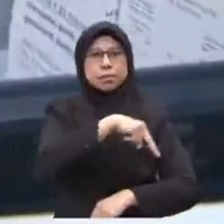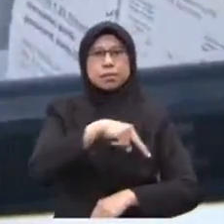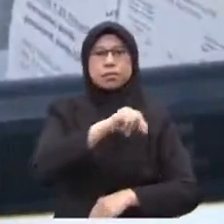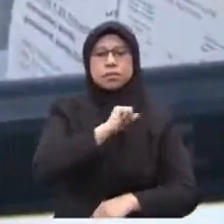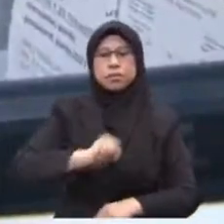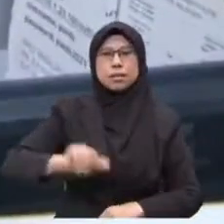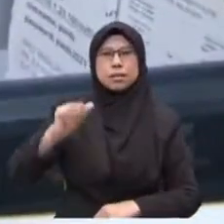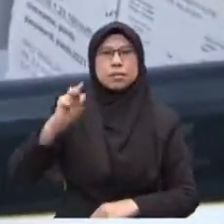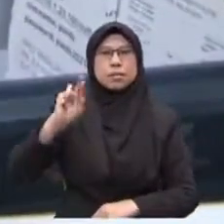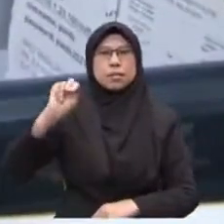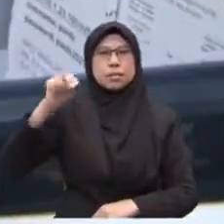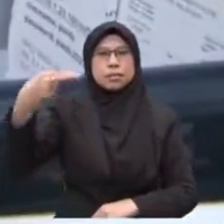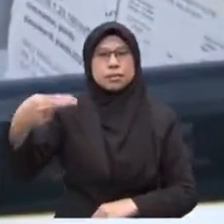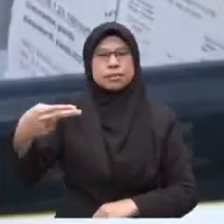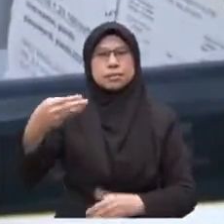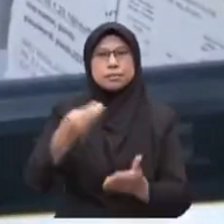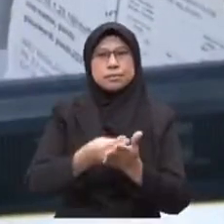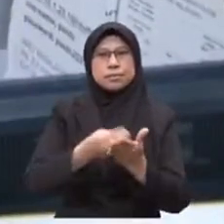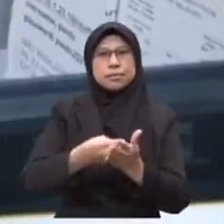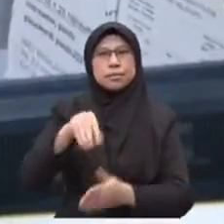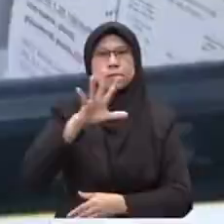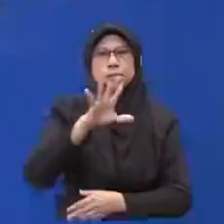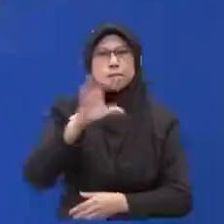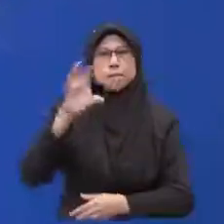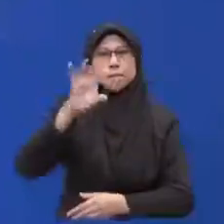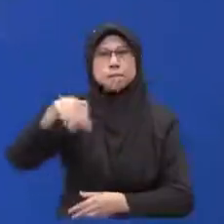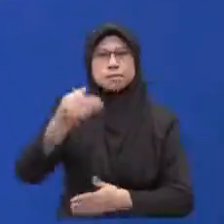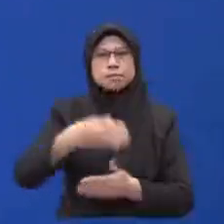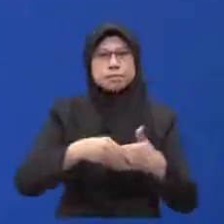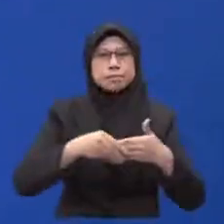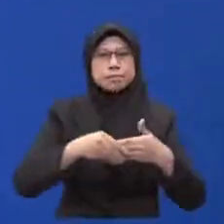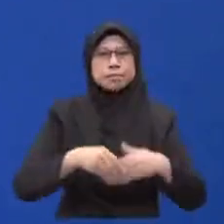Aminah dengan anggaran kos sebanyak r00